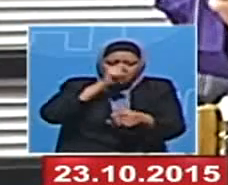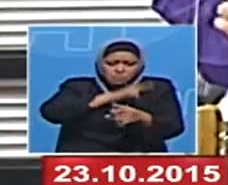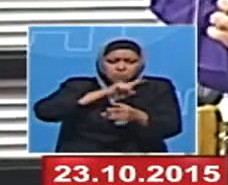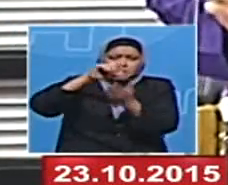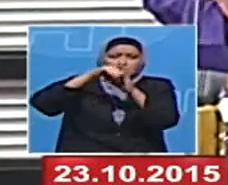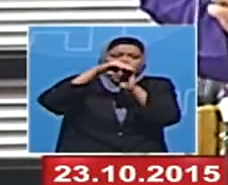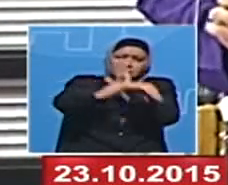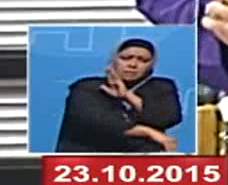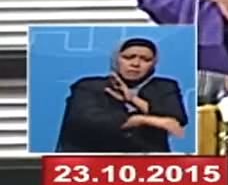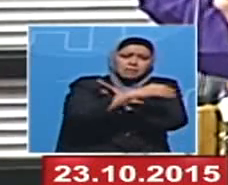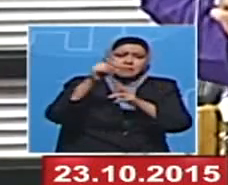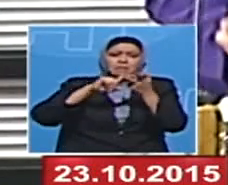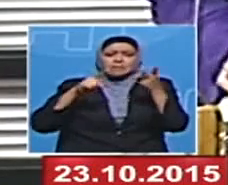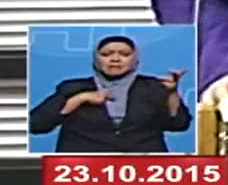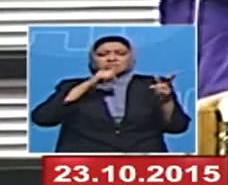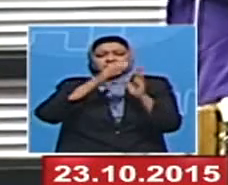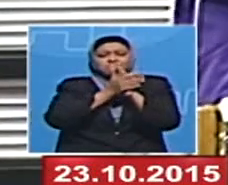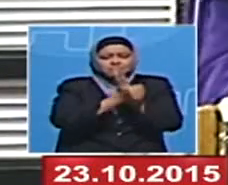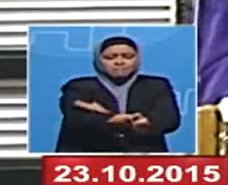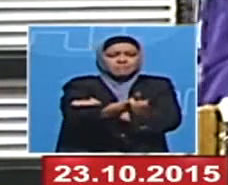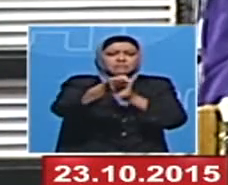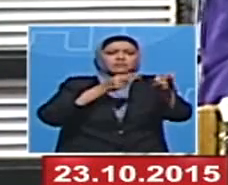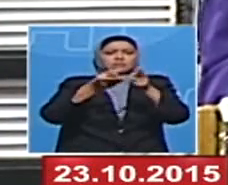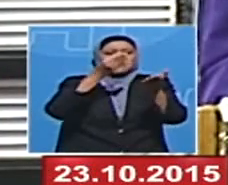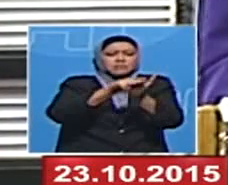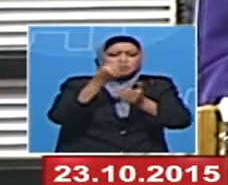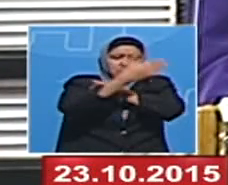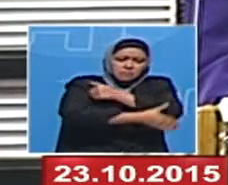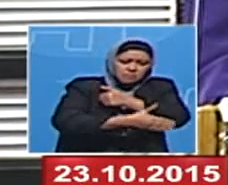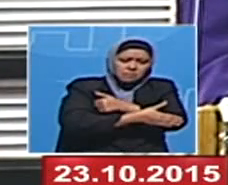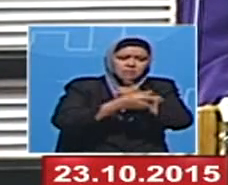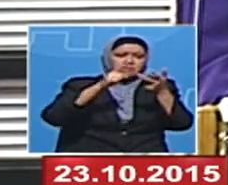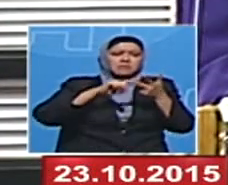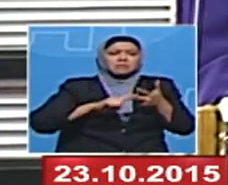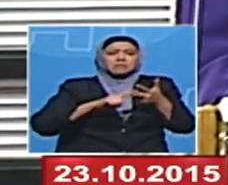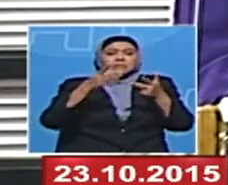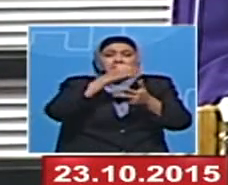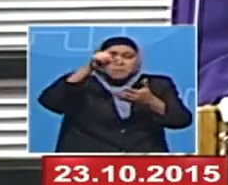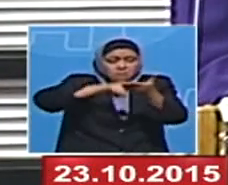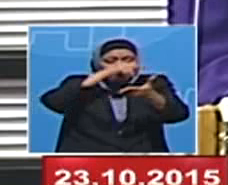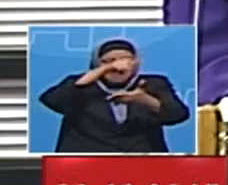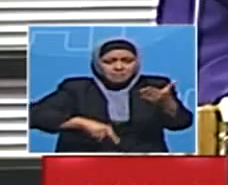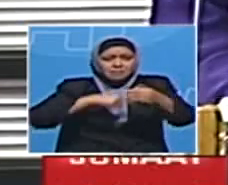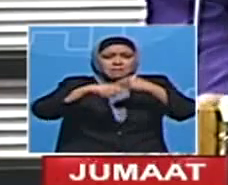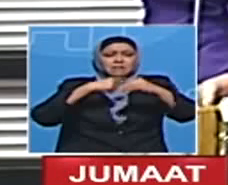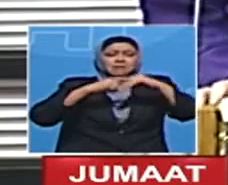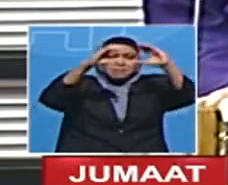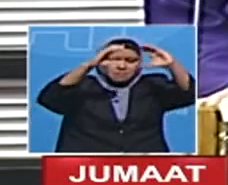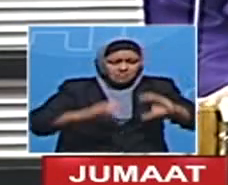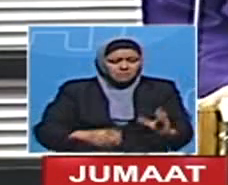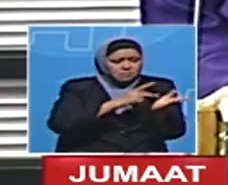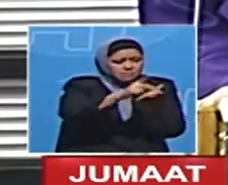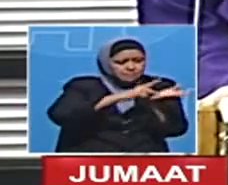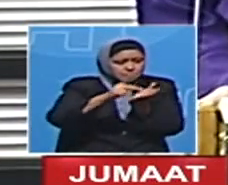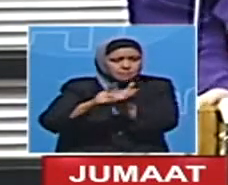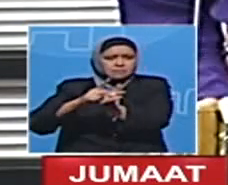ekoran persepsi ketidakcekapan tadbir urus kewangan negara serta pula dipertikai tentang tatacara perbelanjaan